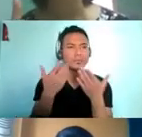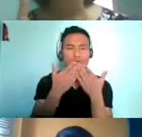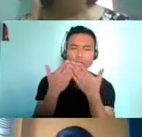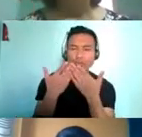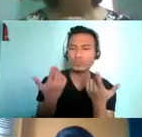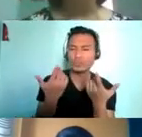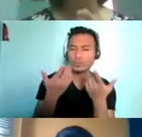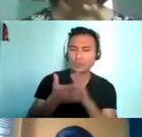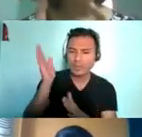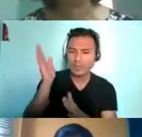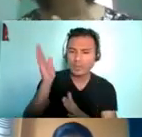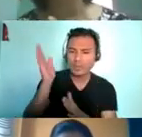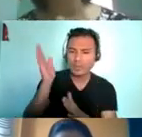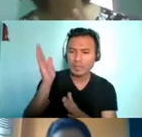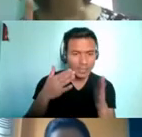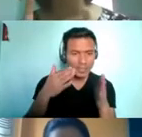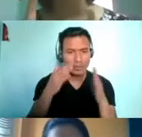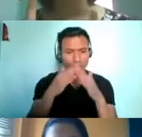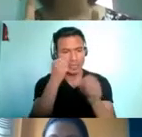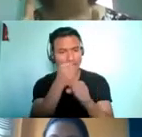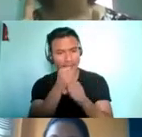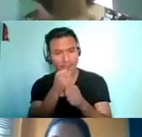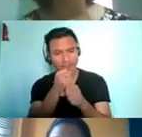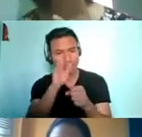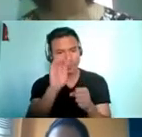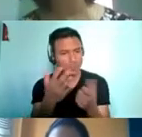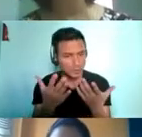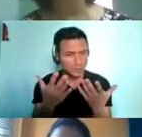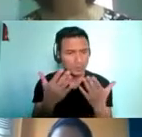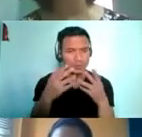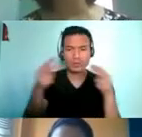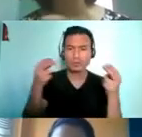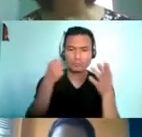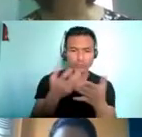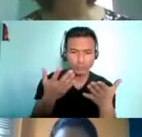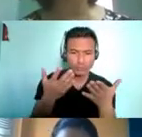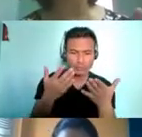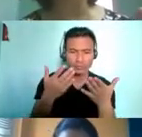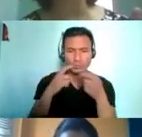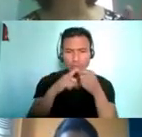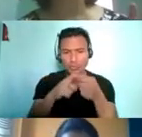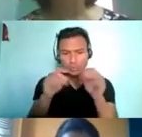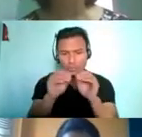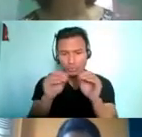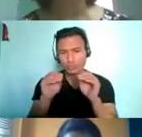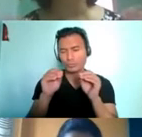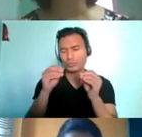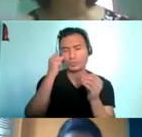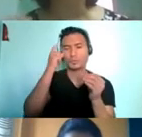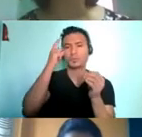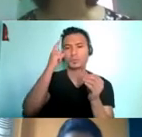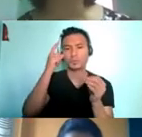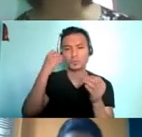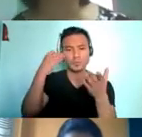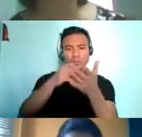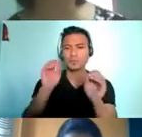बेलामा मानिरहेको छैन, होमवर्क गर्न नसकेर हो कि उसको सामानहरू नपुगेर हो कि, त्यो केही पनि कुरामा चाहिँ उसले चाहिँ